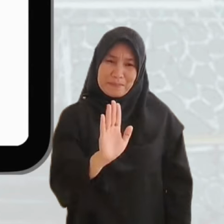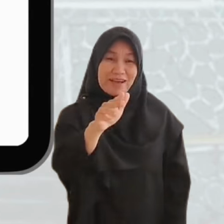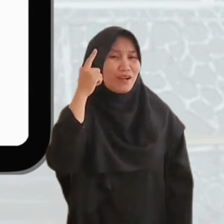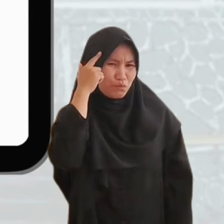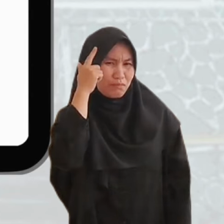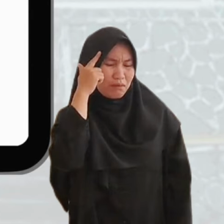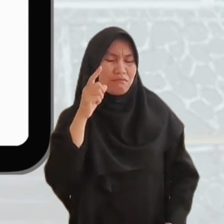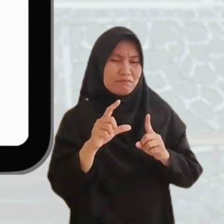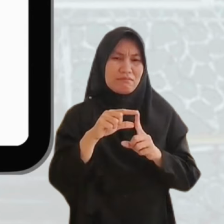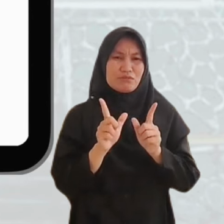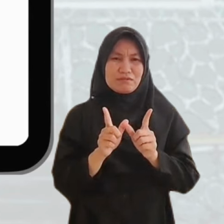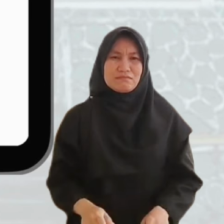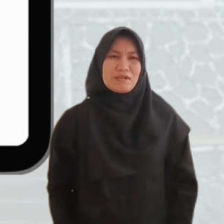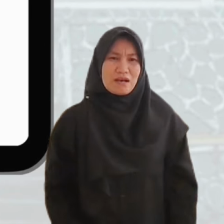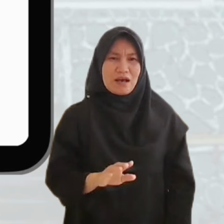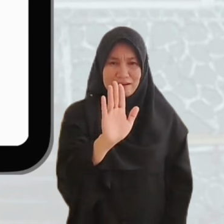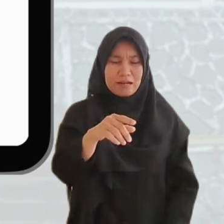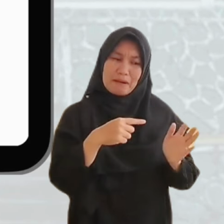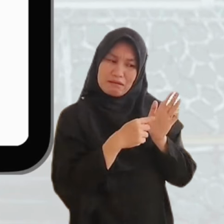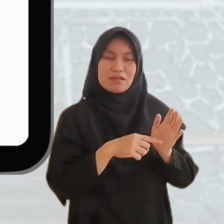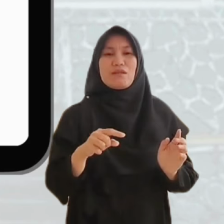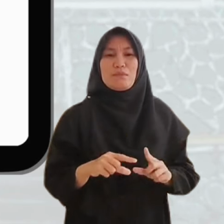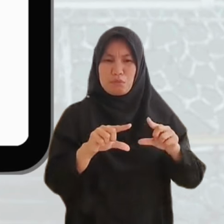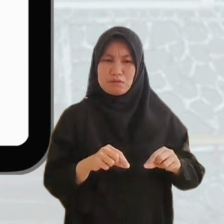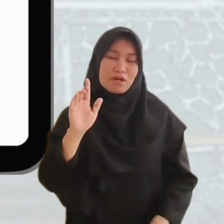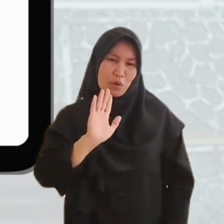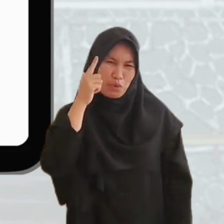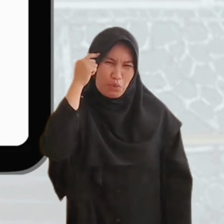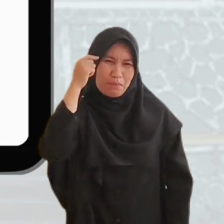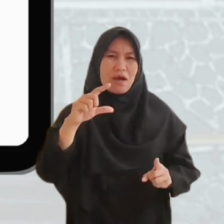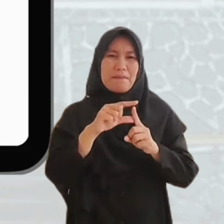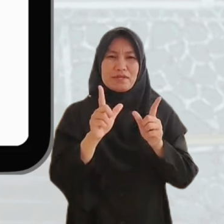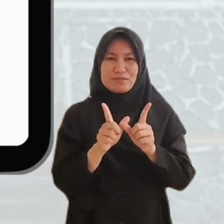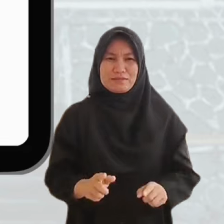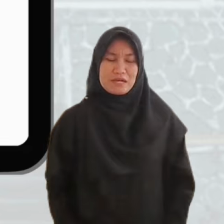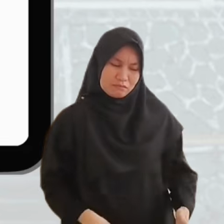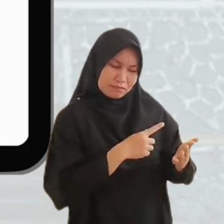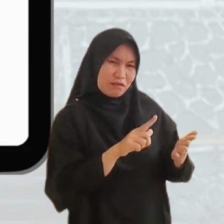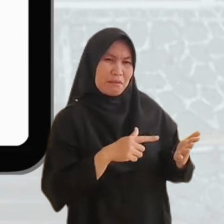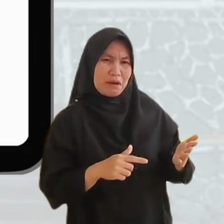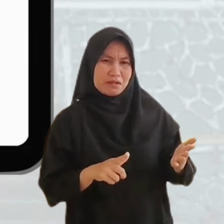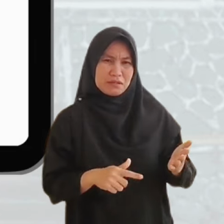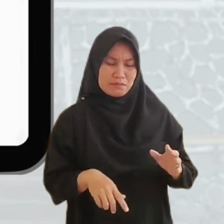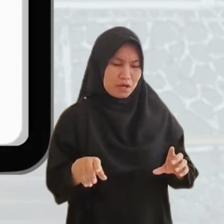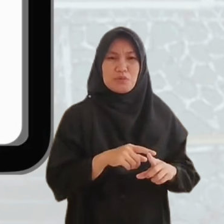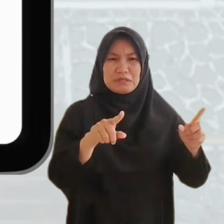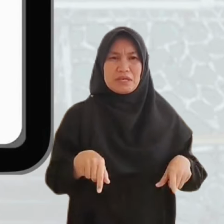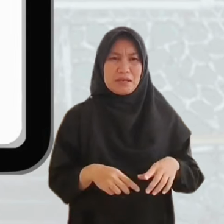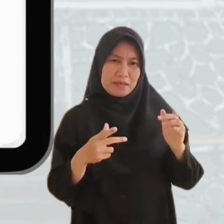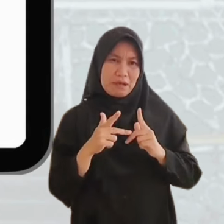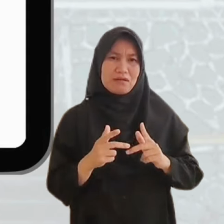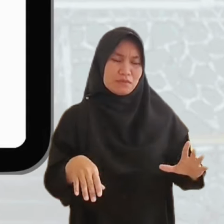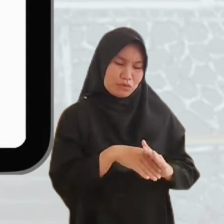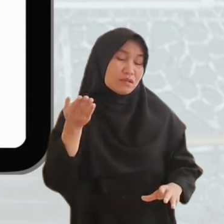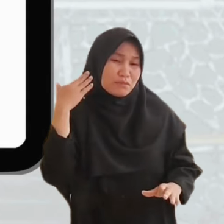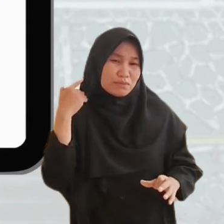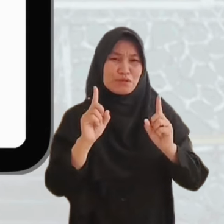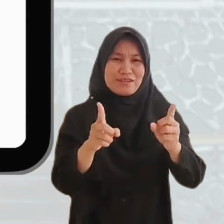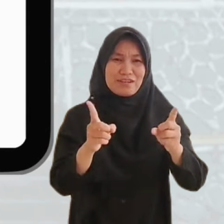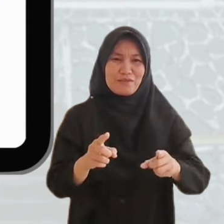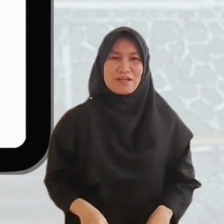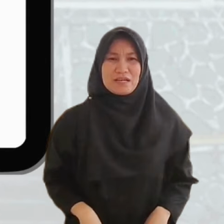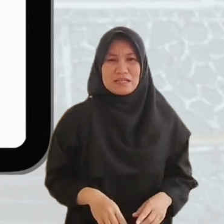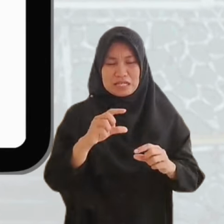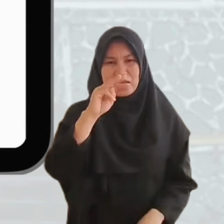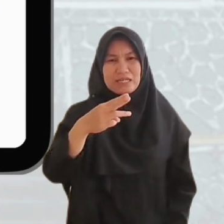login. Apabila Anda lupa password, Anda bisa mengklik tombol ganti password pada menu bagian bawah untuk mengganti password yang